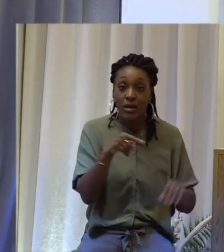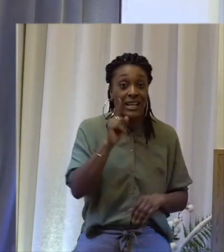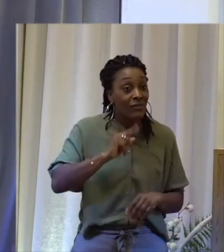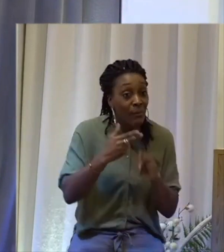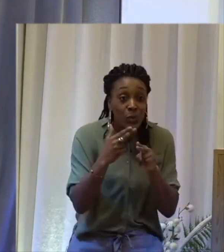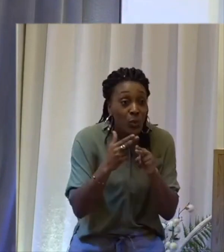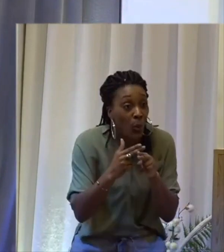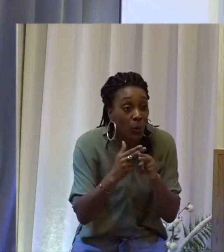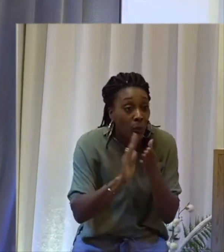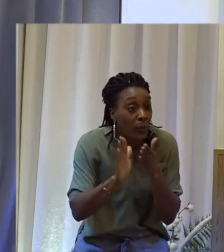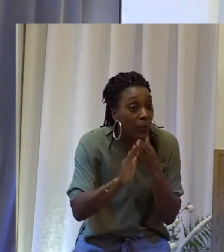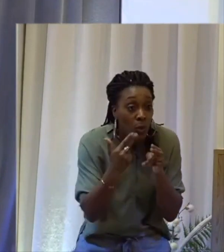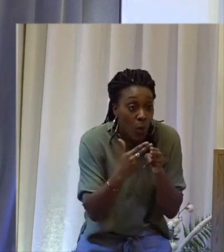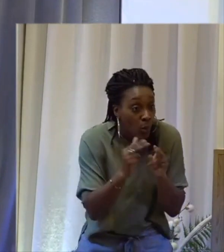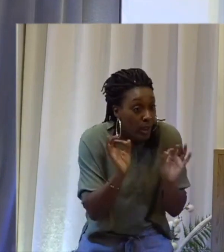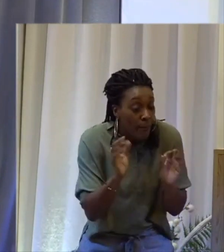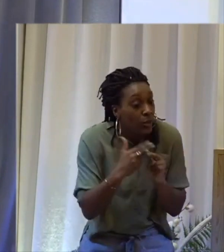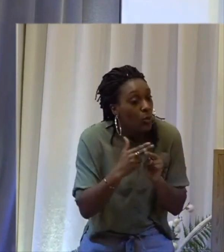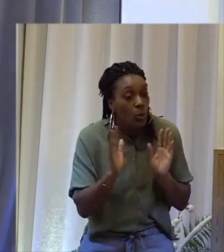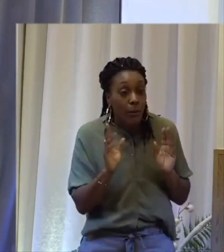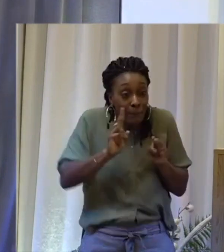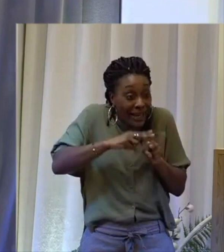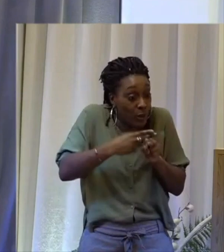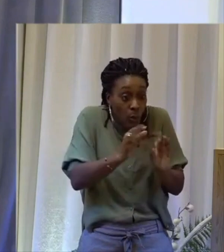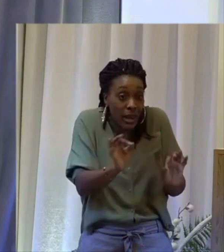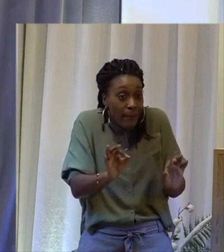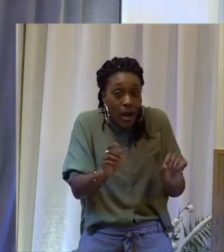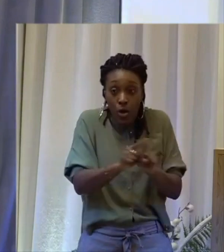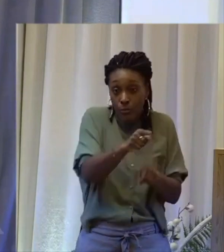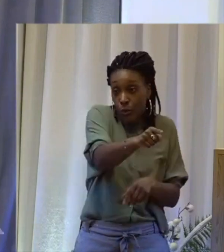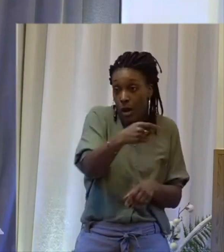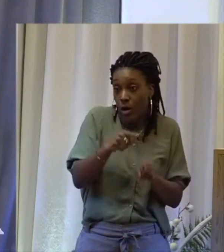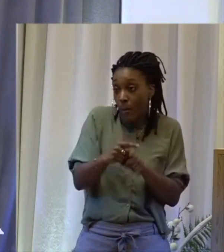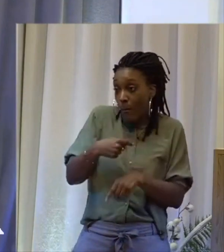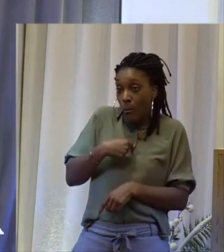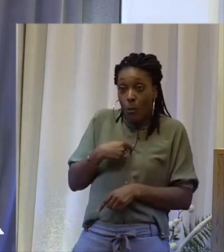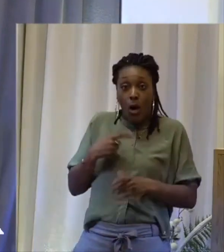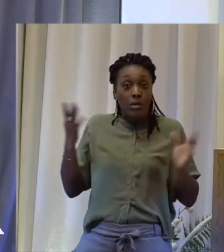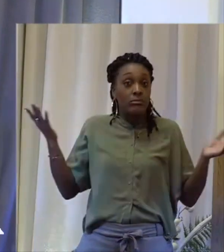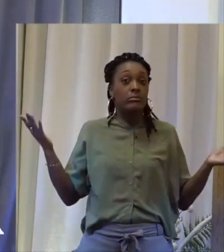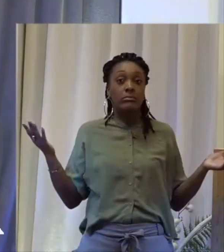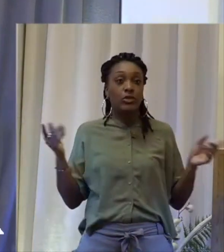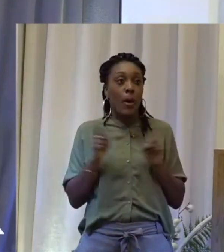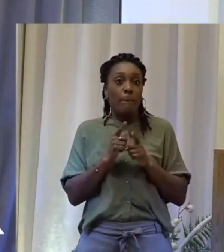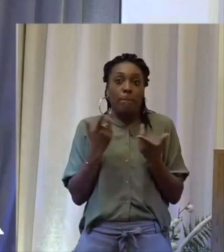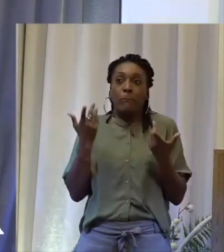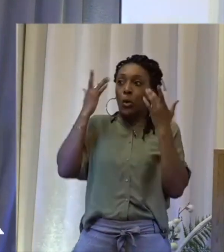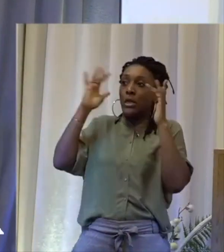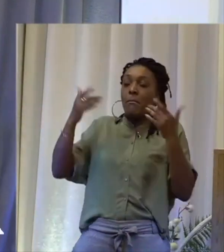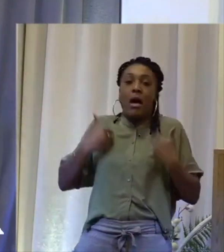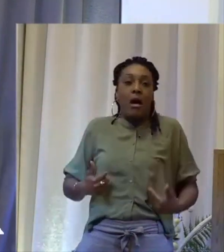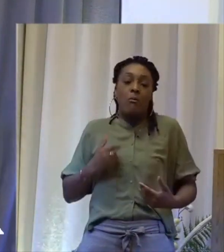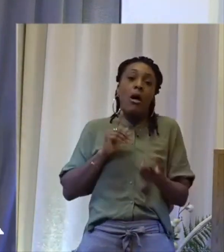nom. C'est une inconnue. Peut-être comme toi et moi ce matin dans ce monde-là inconnu. Tu passes dans la rue, on ne te connaît